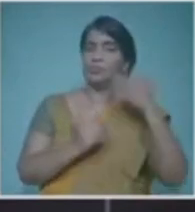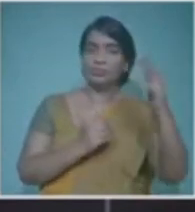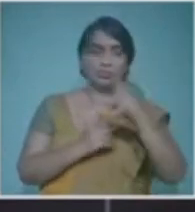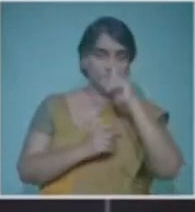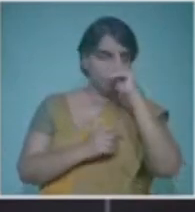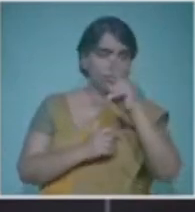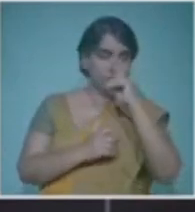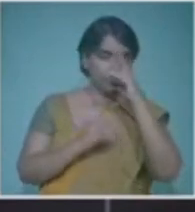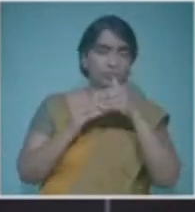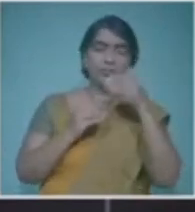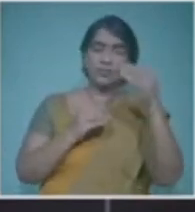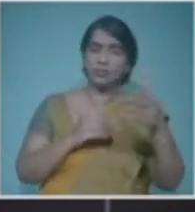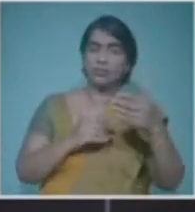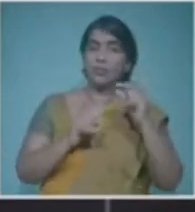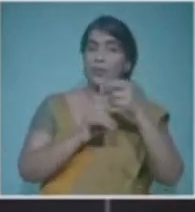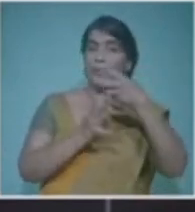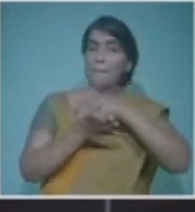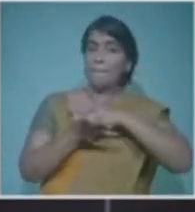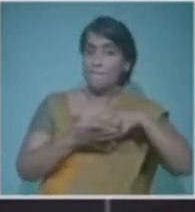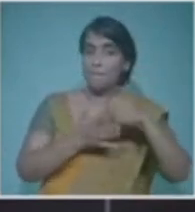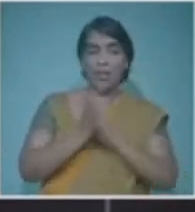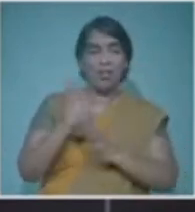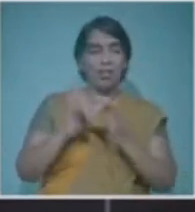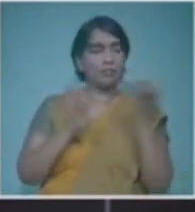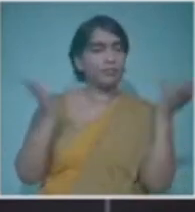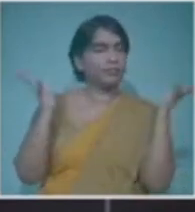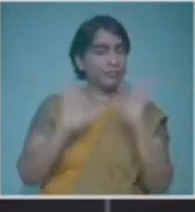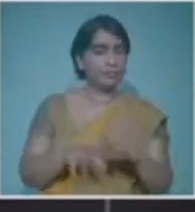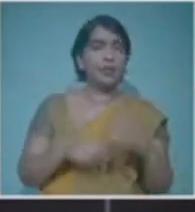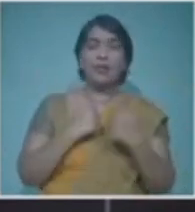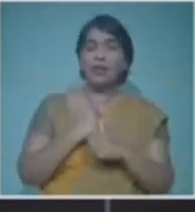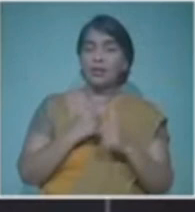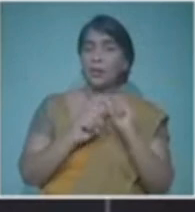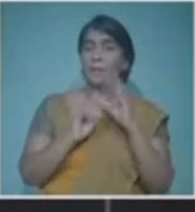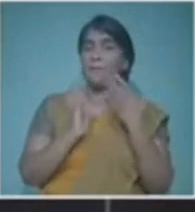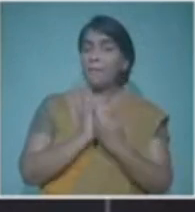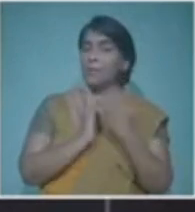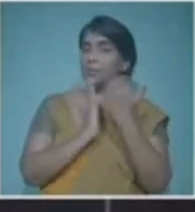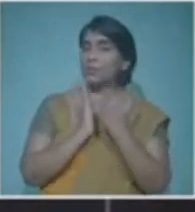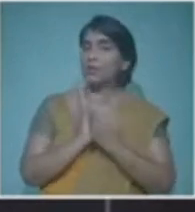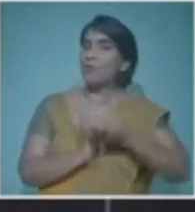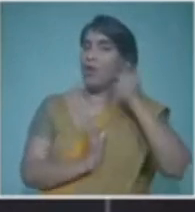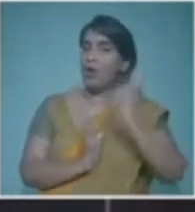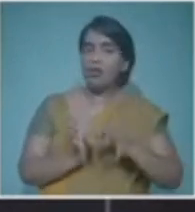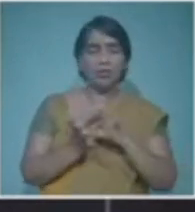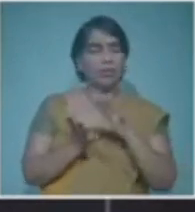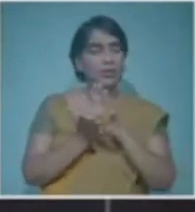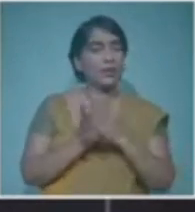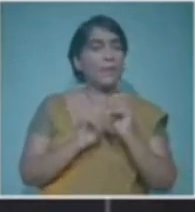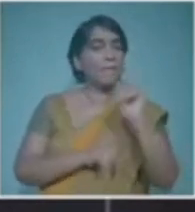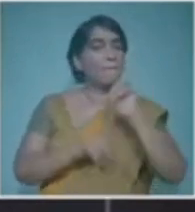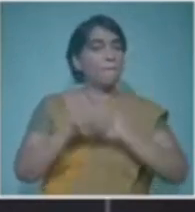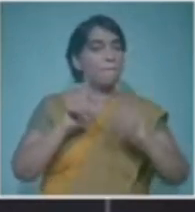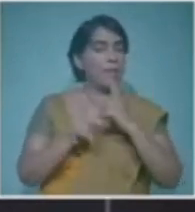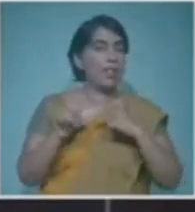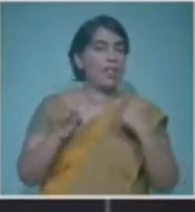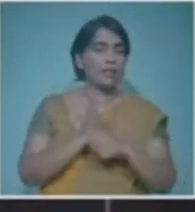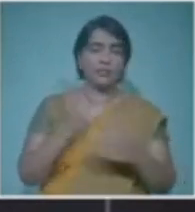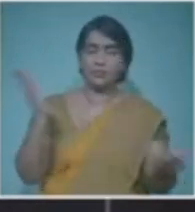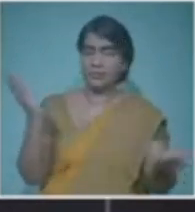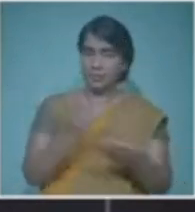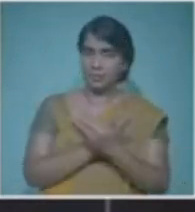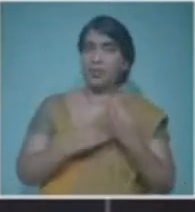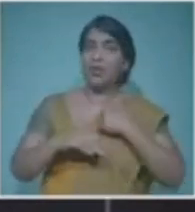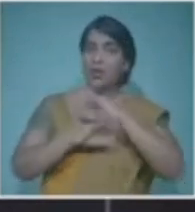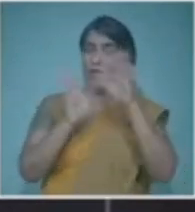දෙක තුලදී මම පළාත් මට්ටමේ මන්ත්‍රීවරු කැඳවලා හදලා තියෙන ප්‍රතිපත්ති රාමුවට එකඟතාවය අරගෙන පාර්ලිමේන්තුවට පනතක් ගේන්නේ. එතකොට